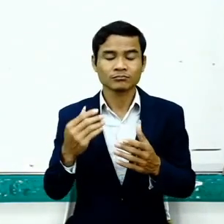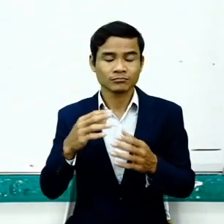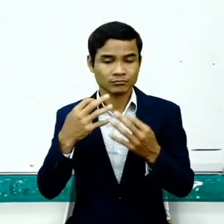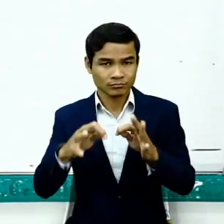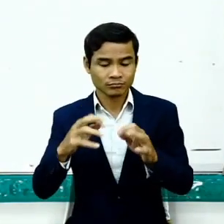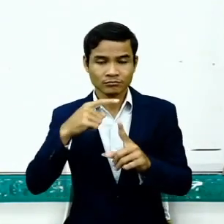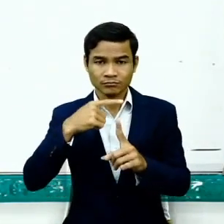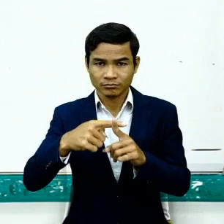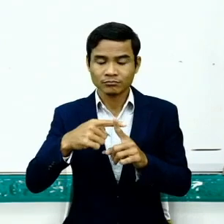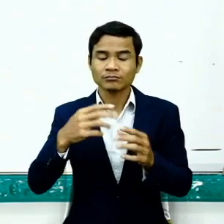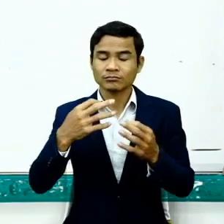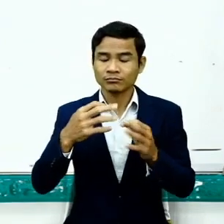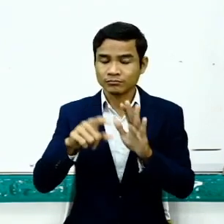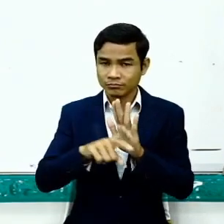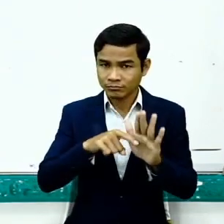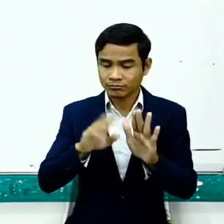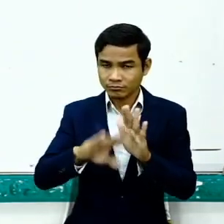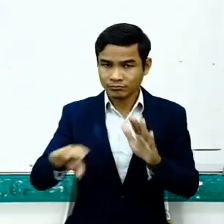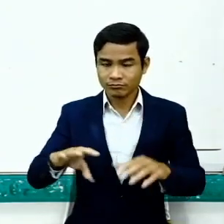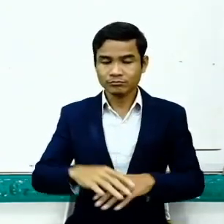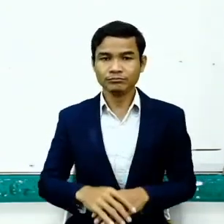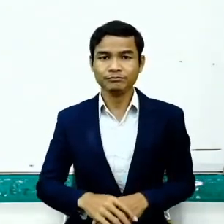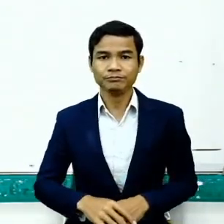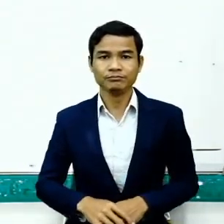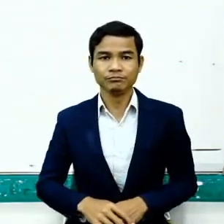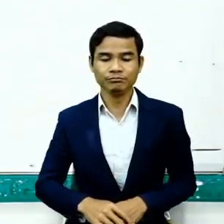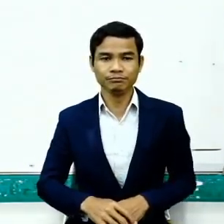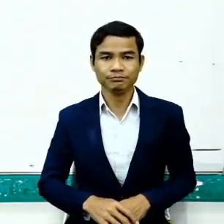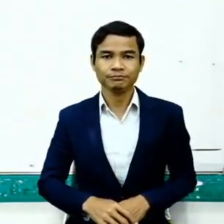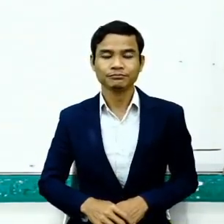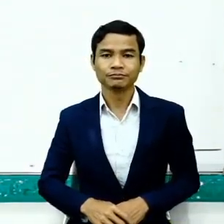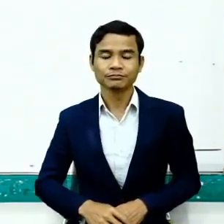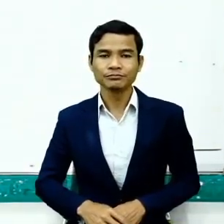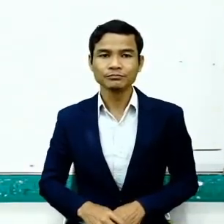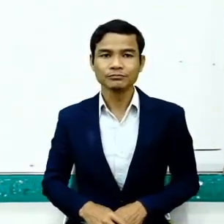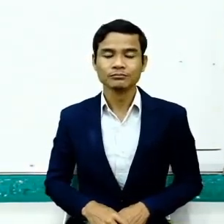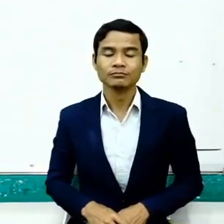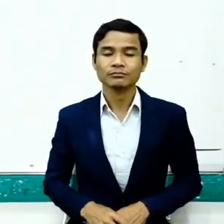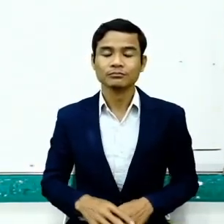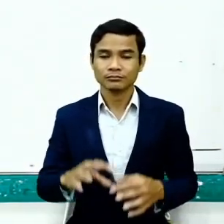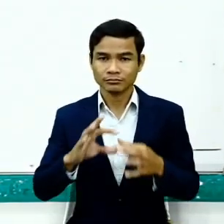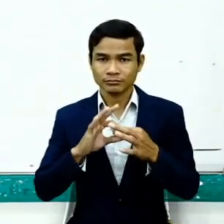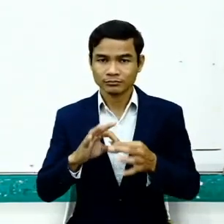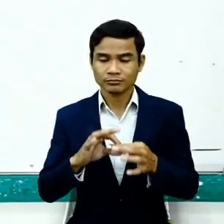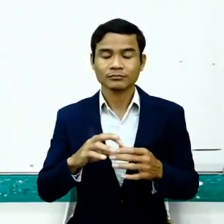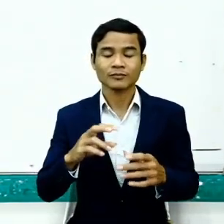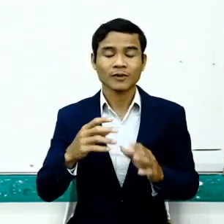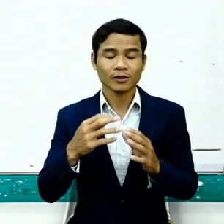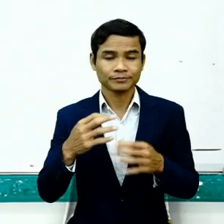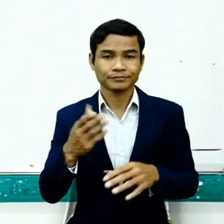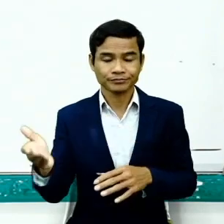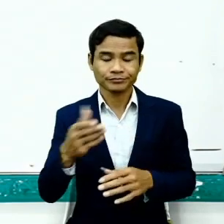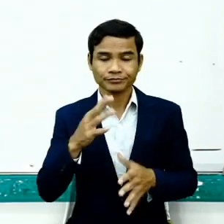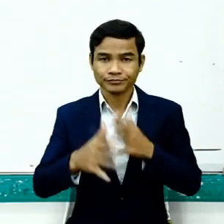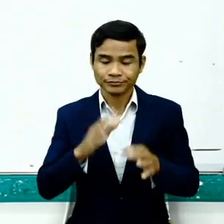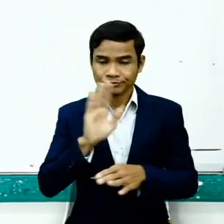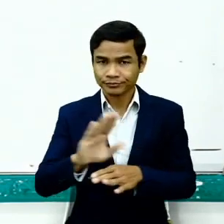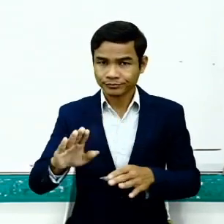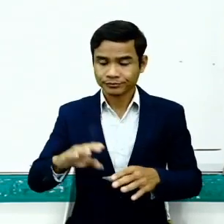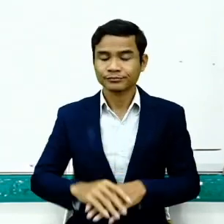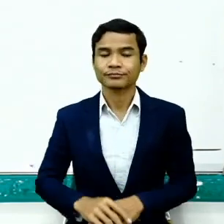vị thị bốc nâng vị thị đọt nè con. Chà tùm nẹ tùm nón. Con ai lưu tầng ọt khá nìa.